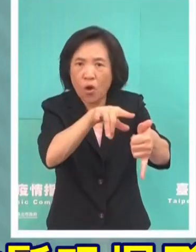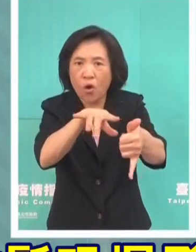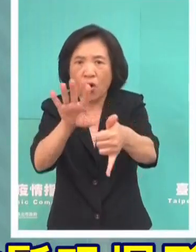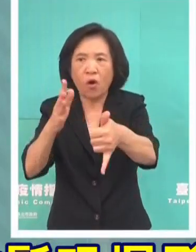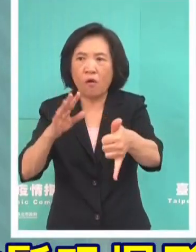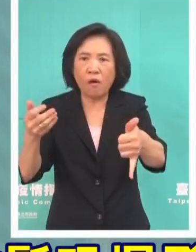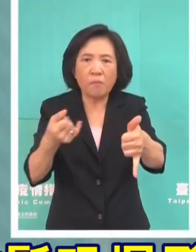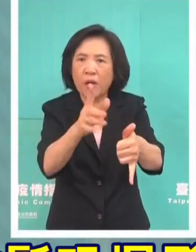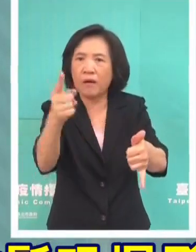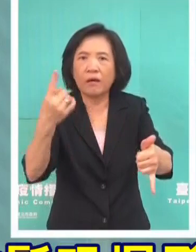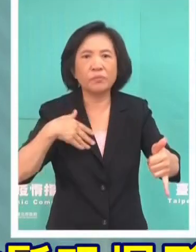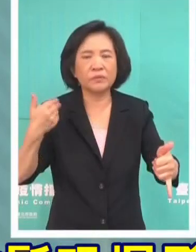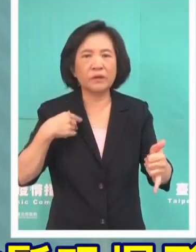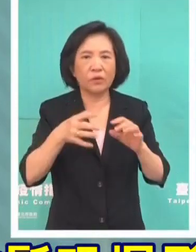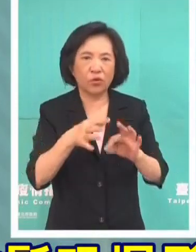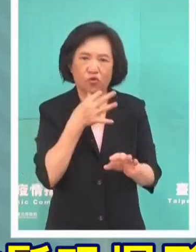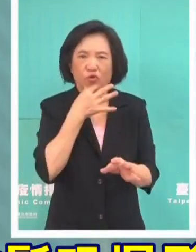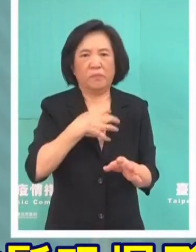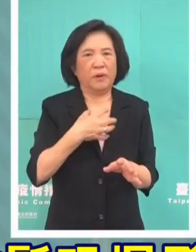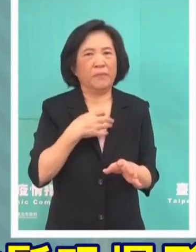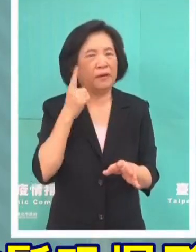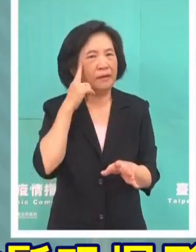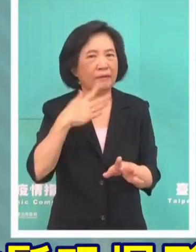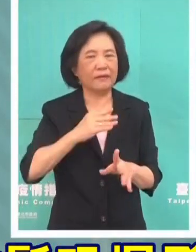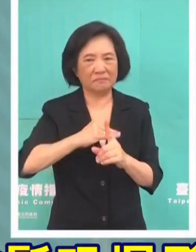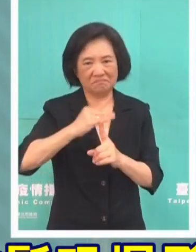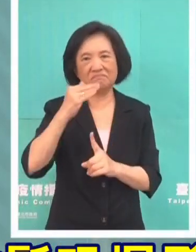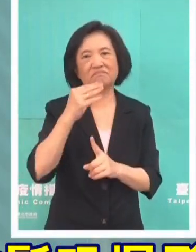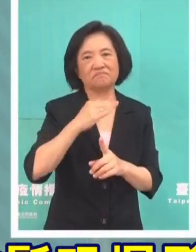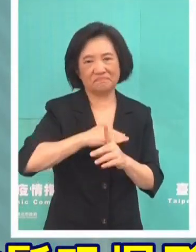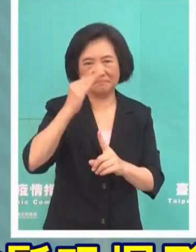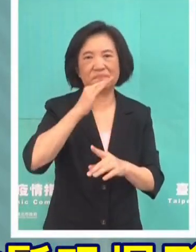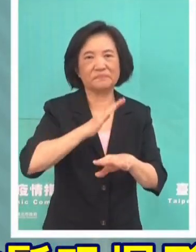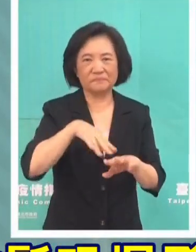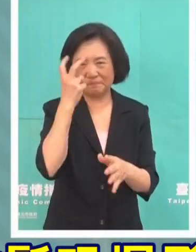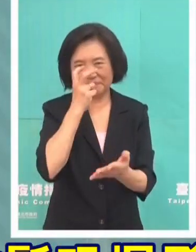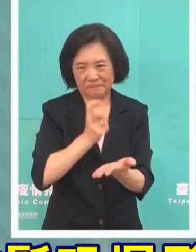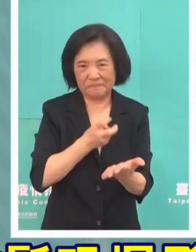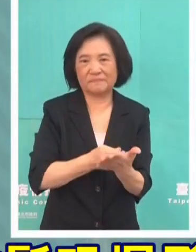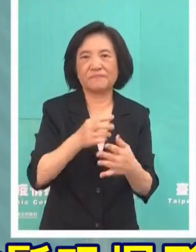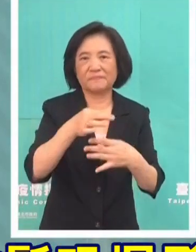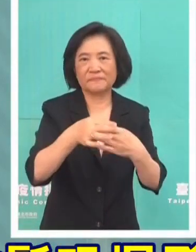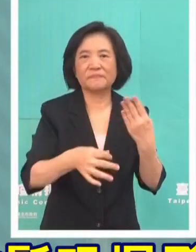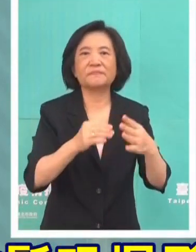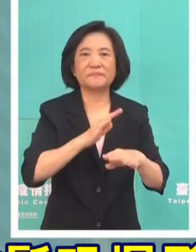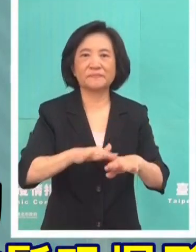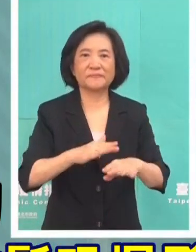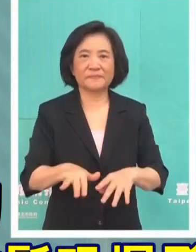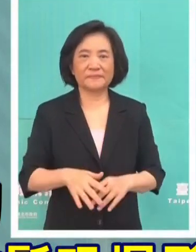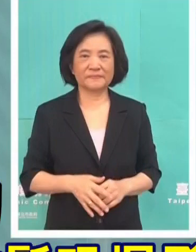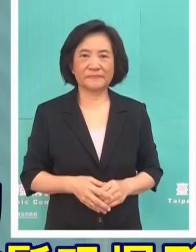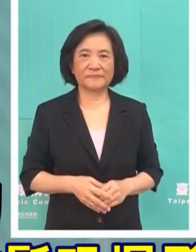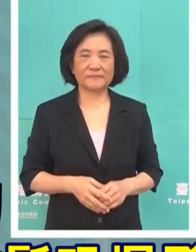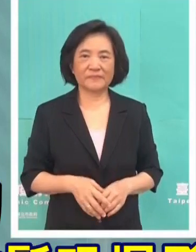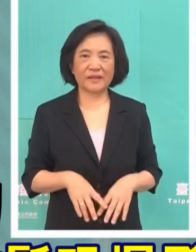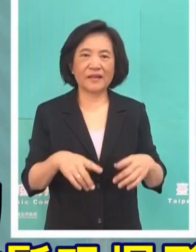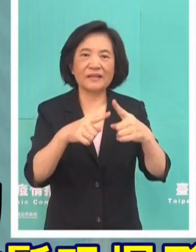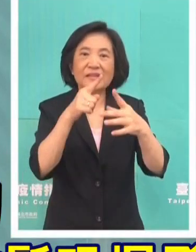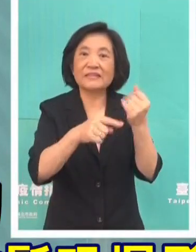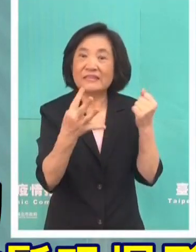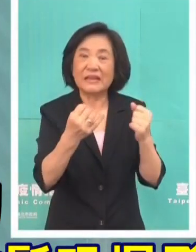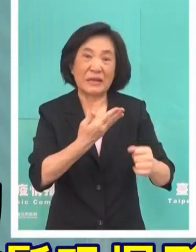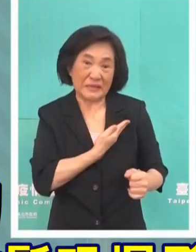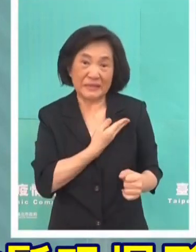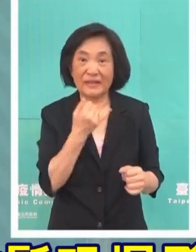危险的，那我们就会升高那个防疫的措施了。所以这个，那当然说。几个是你可以忍受